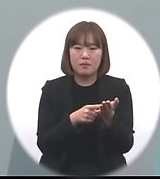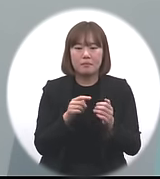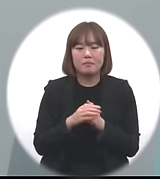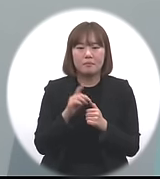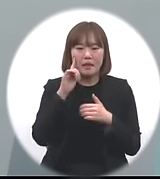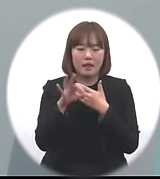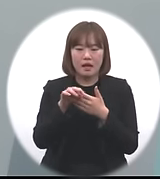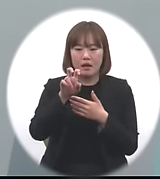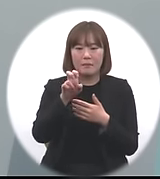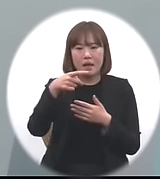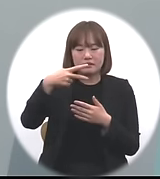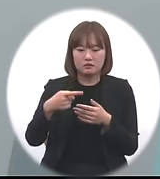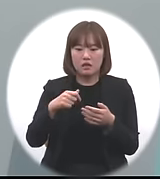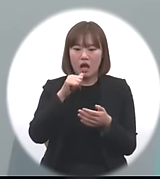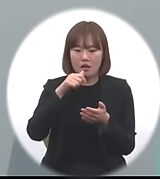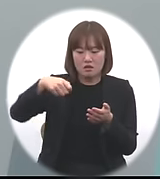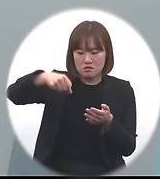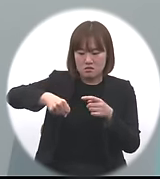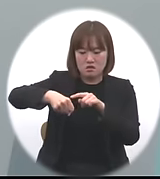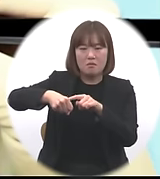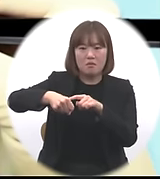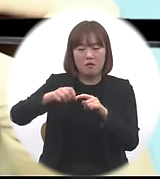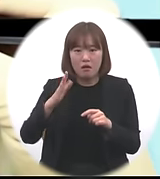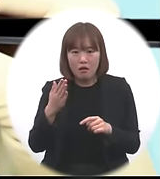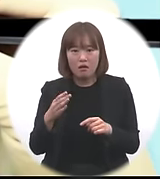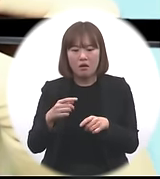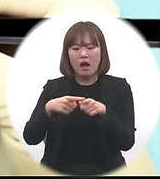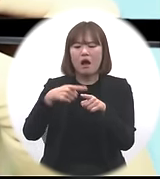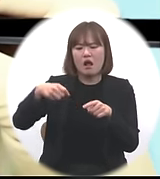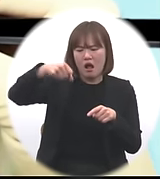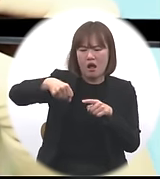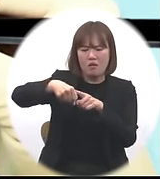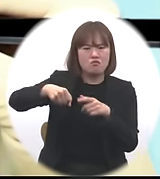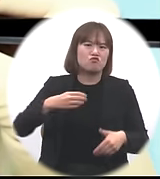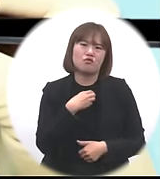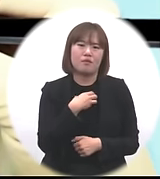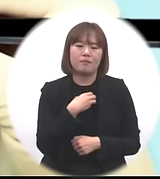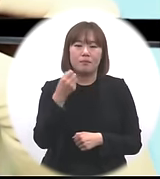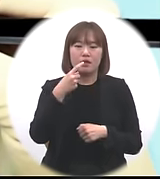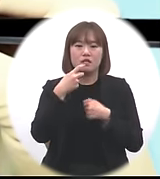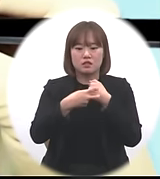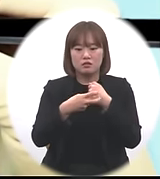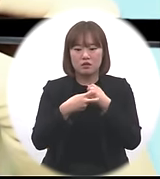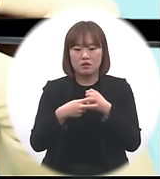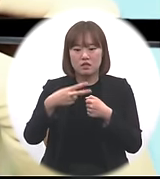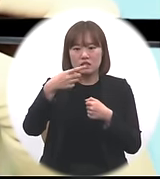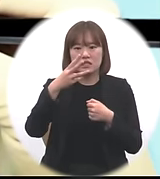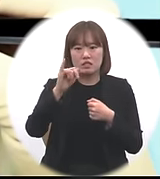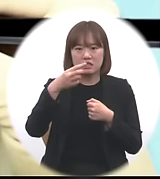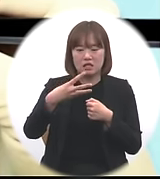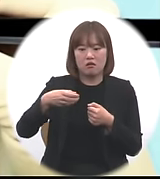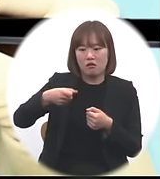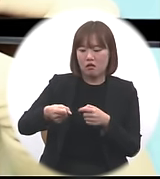수술합시다 그러면서 메스를 저렇게 잡고 나왔다고 보세요. 수술 받으시겠어요? 칼을 이렇게 잡고 나오면요. 혹은 치과에 갔는데 치과